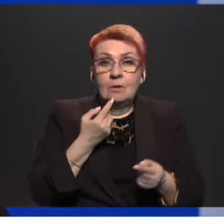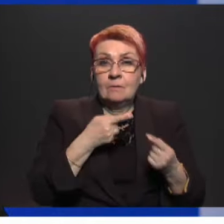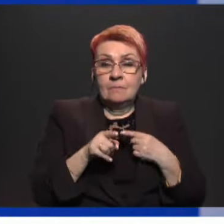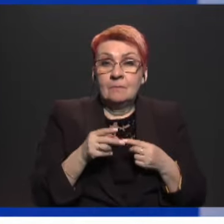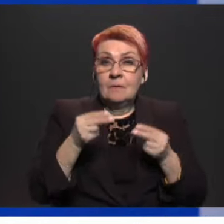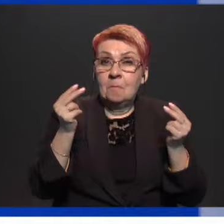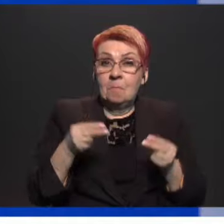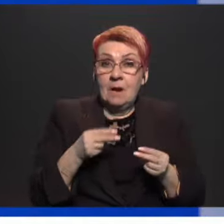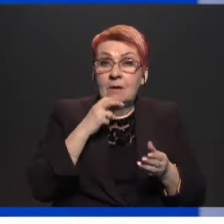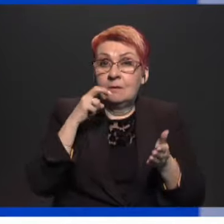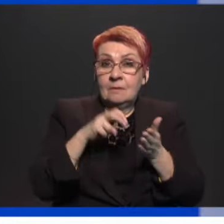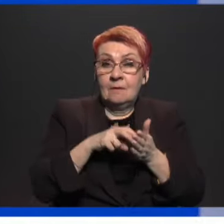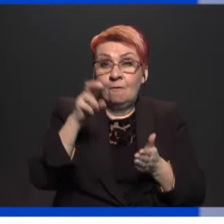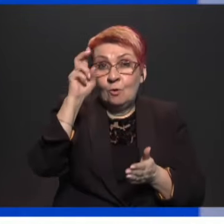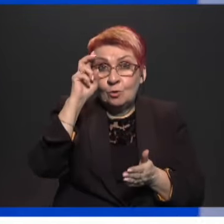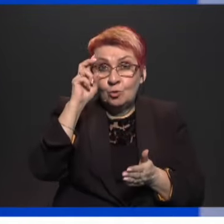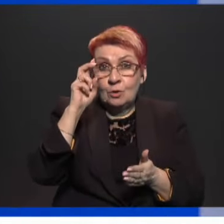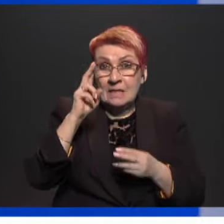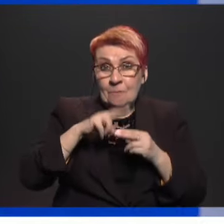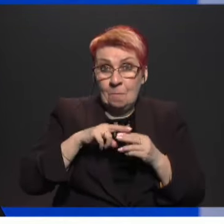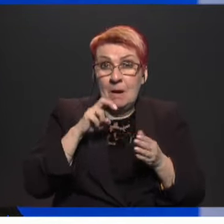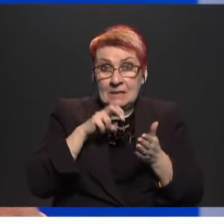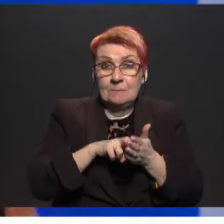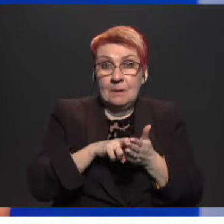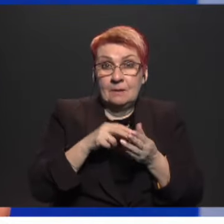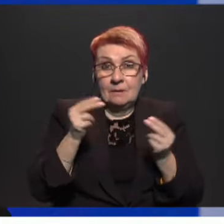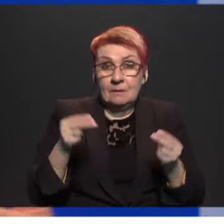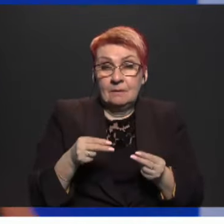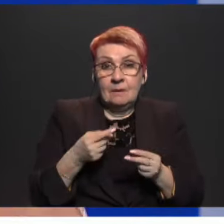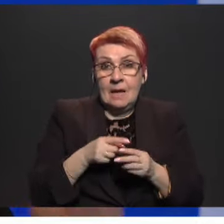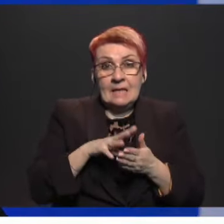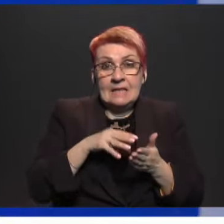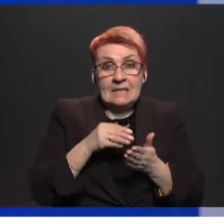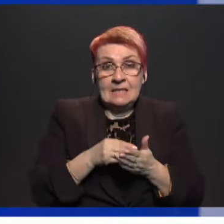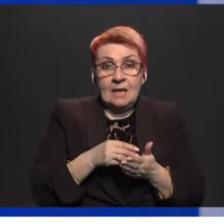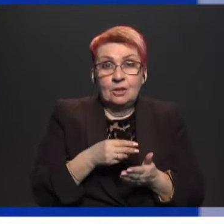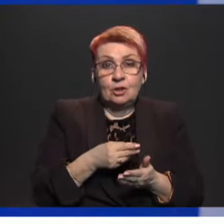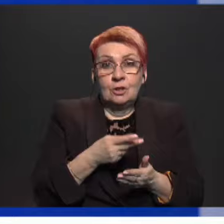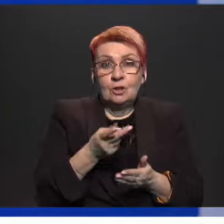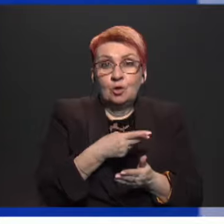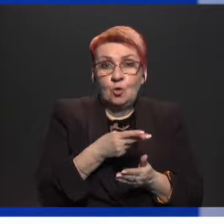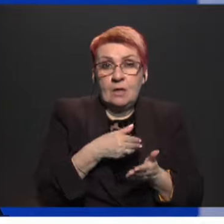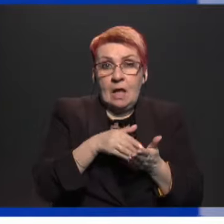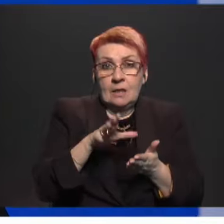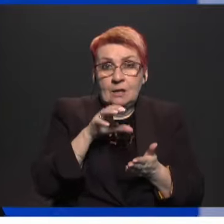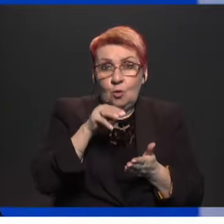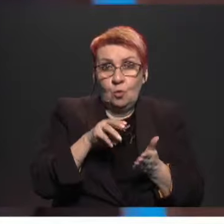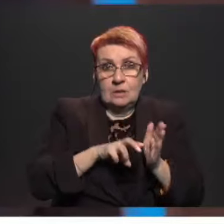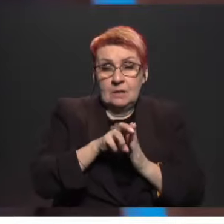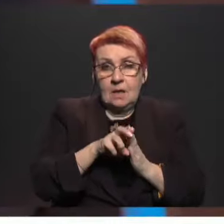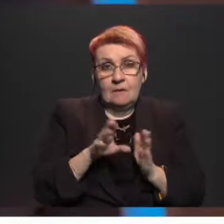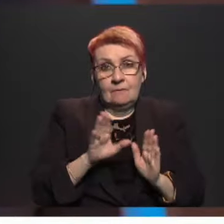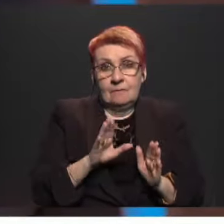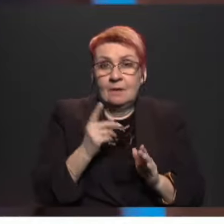брак, зарегистрированный в государстве, не означает, что эти люди пренебрегают церковью. Просто пусть так... для них это будет